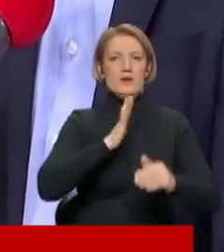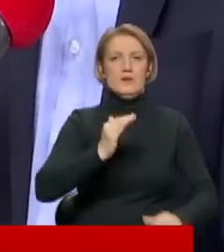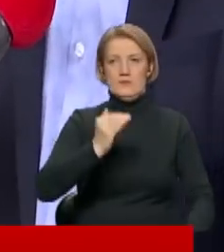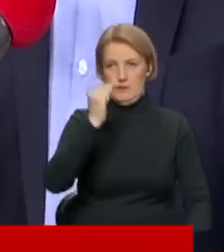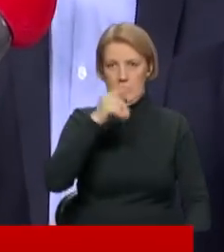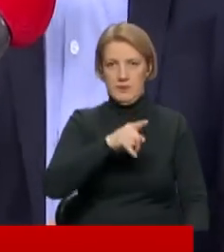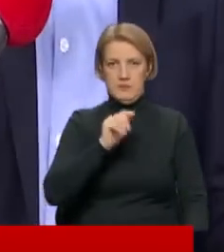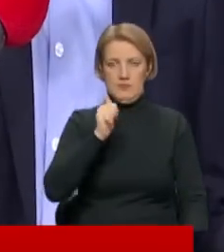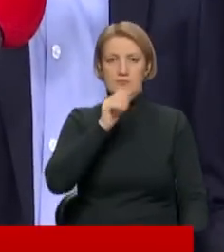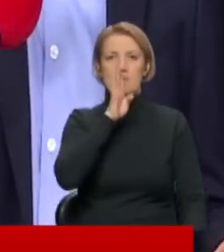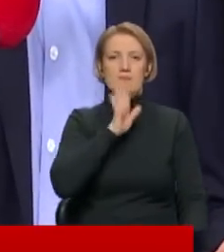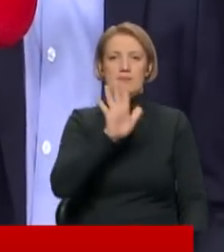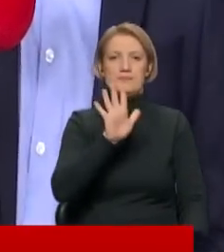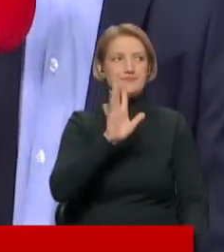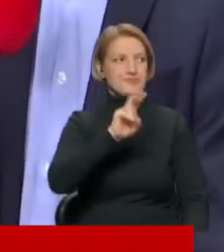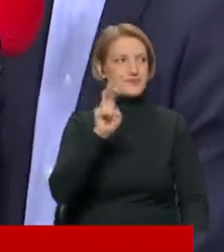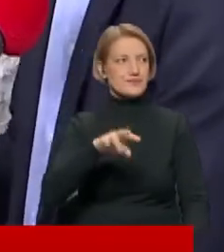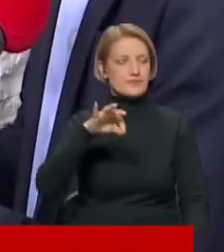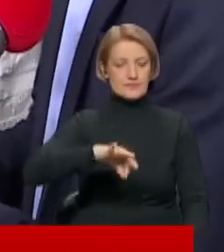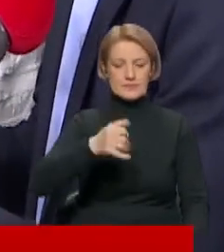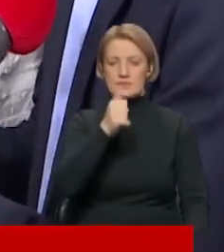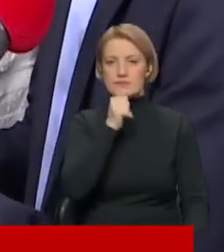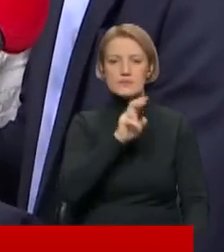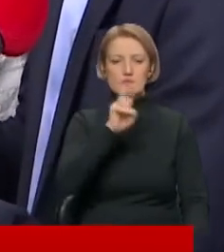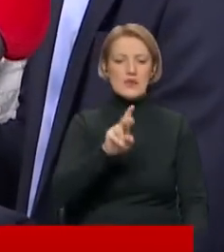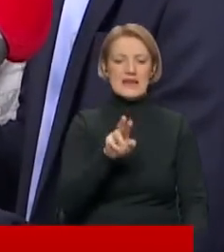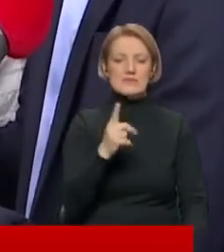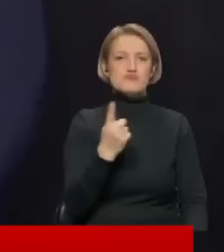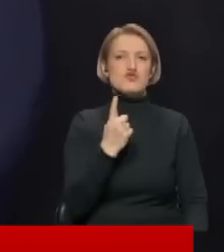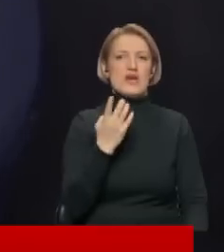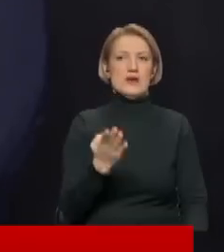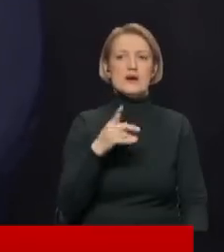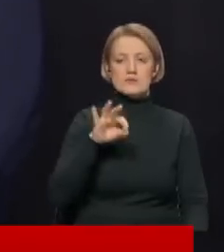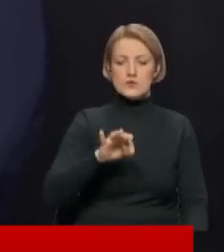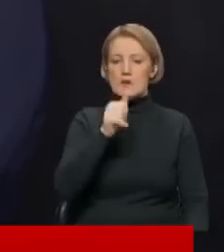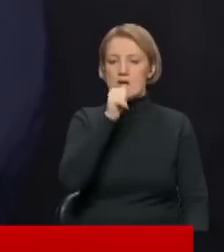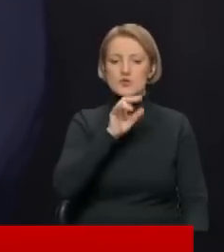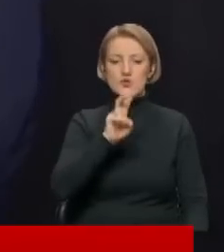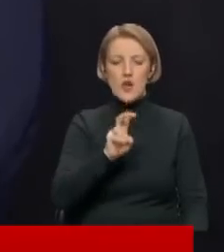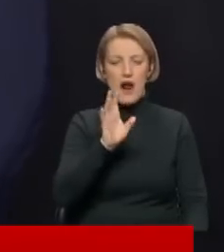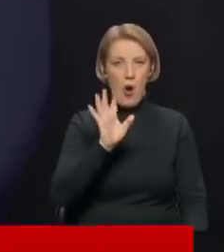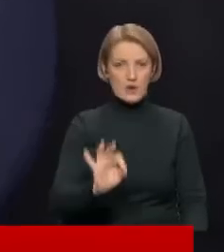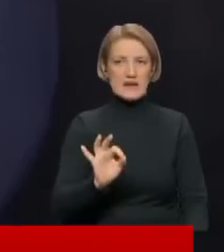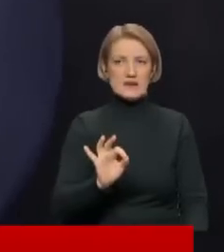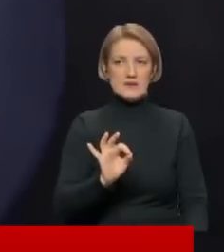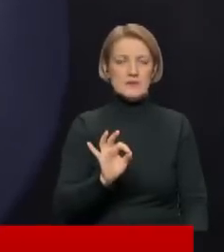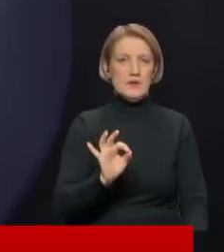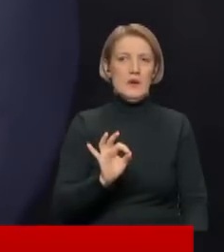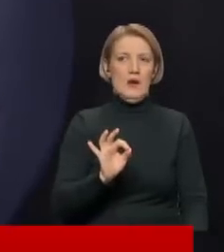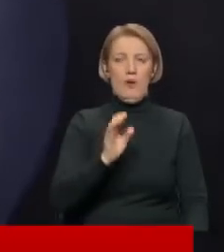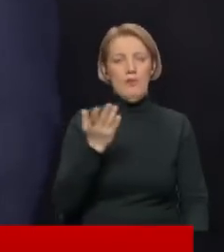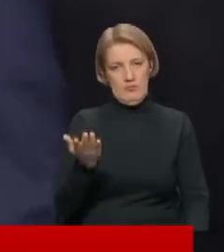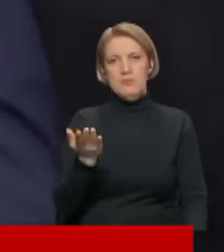o günkü 450 dolar bugünkü 600 dolar gibi bir şey bugün 600 dolar olsaydı 600 doların üzerine çıksaydı